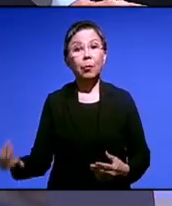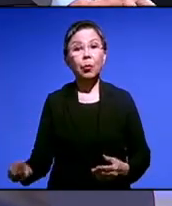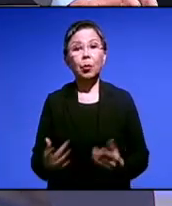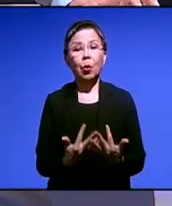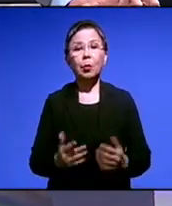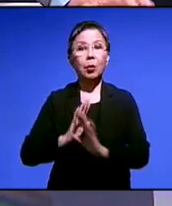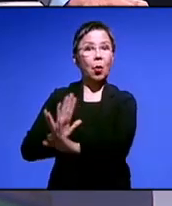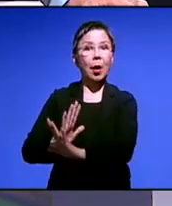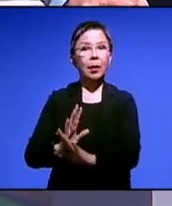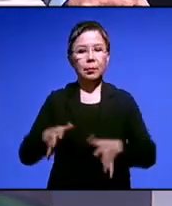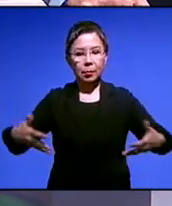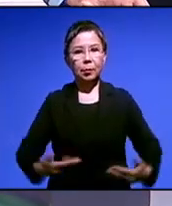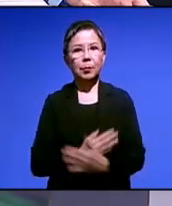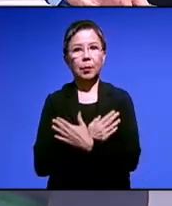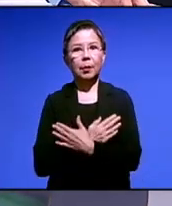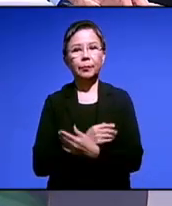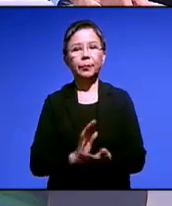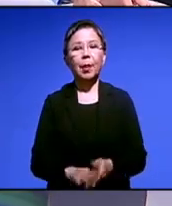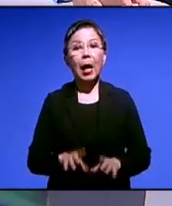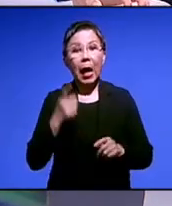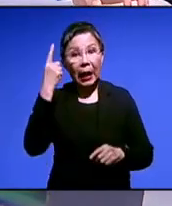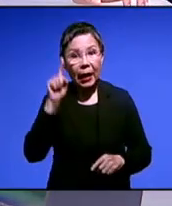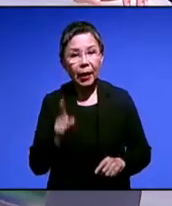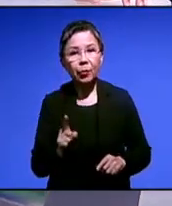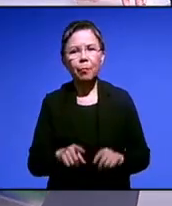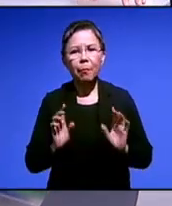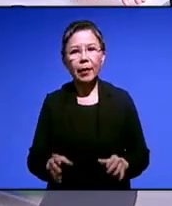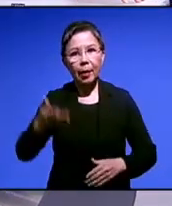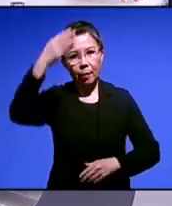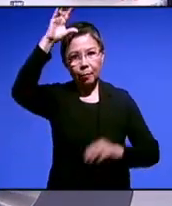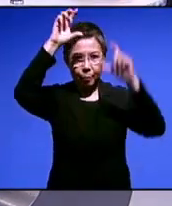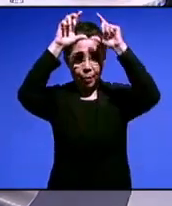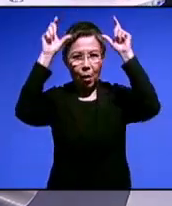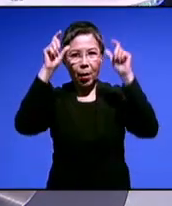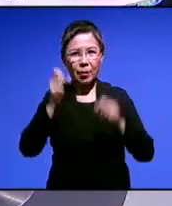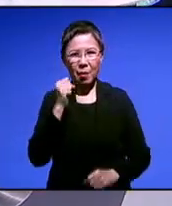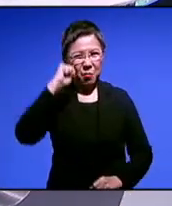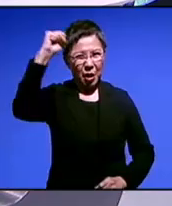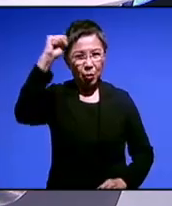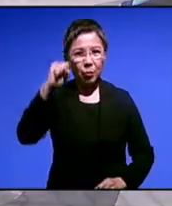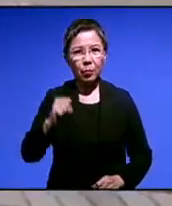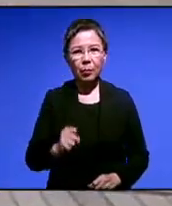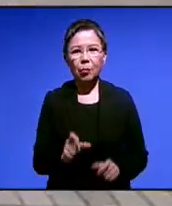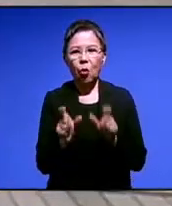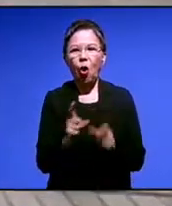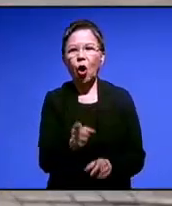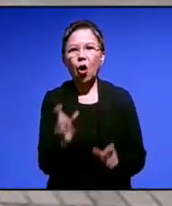imbas dari insiden ini Belasan perawat melakukan aksi solidaritas mengecam sikap warga